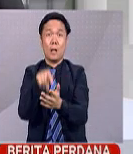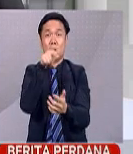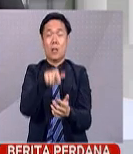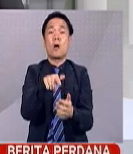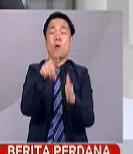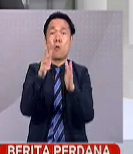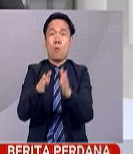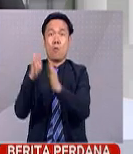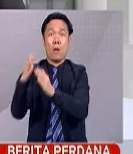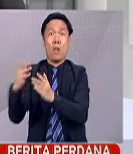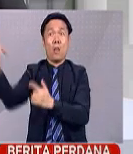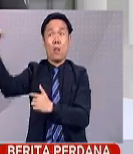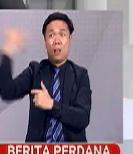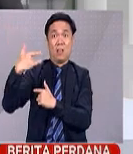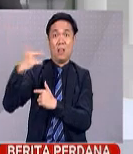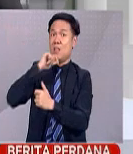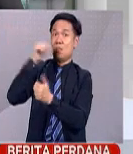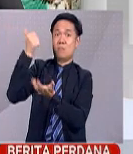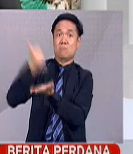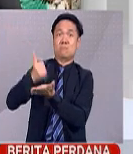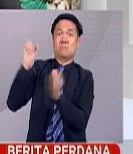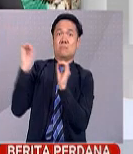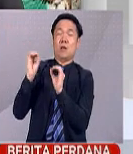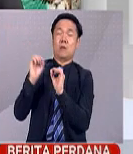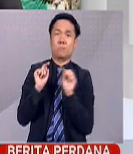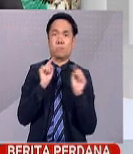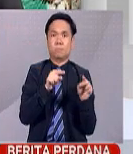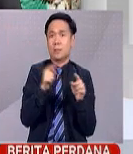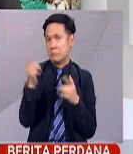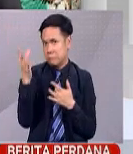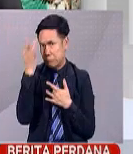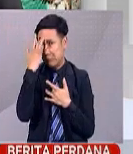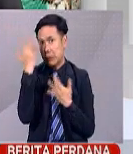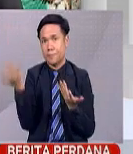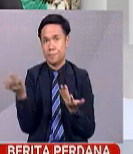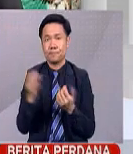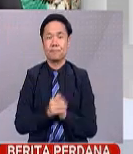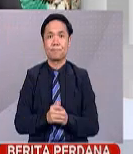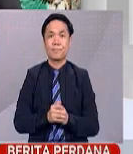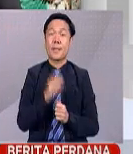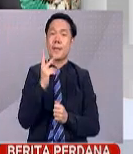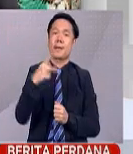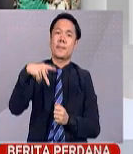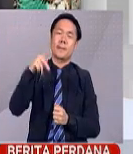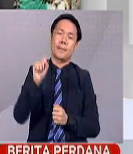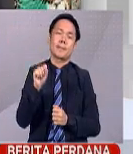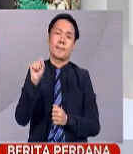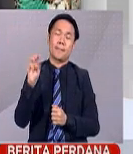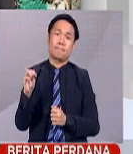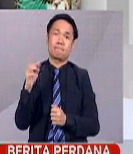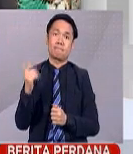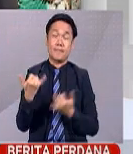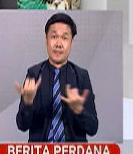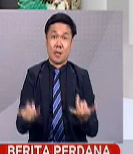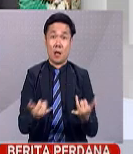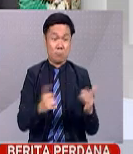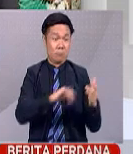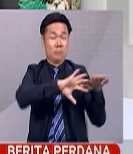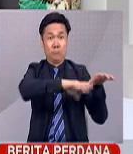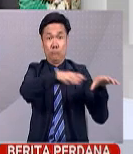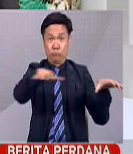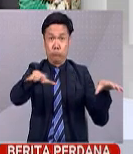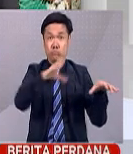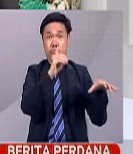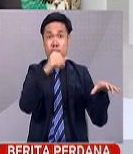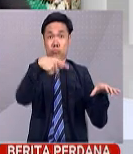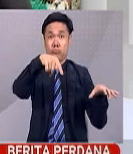yang positif COVID-19. Ya, menurut KPISM, ia perlu mengambil kira 14 lagi depo imigresen seluruh negara